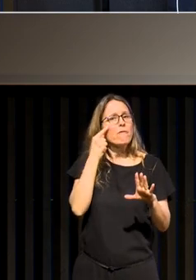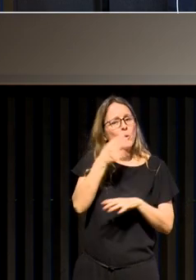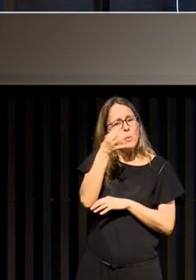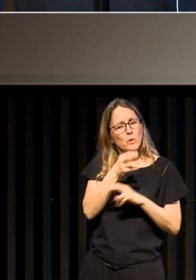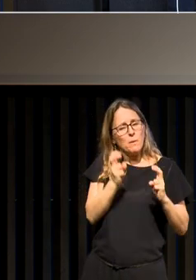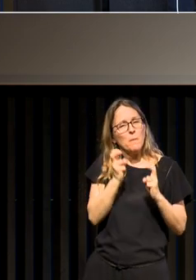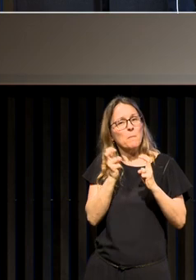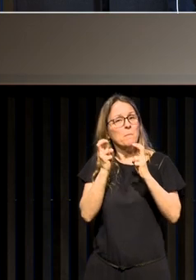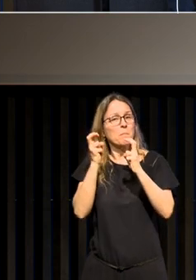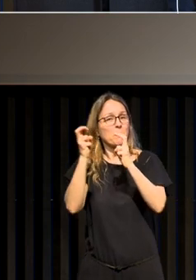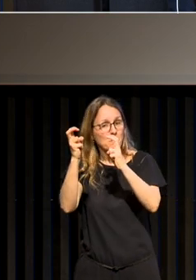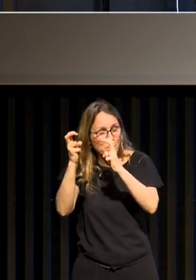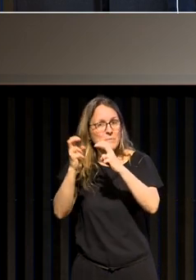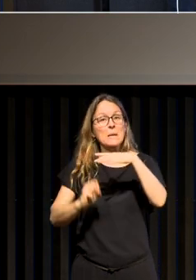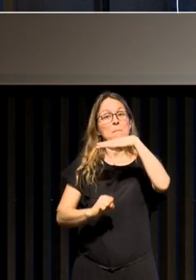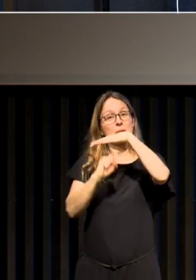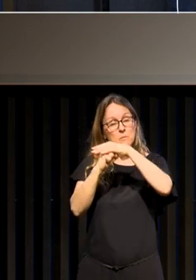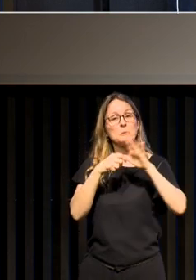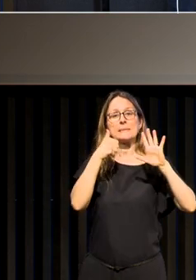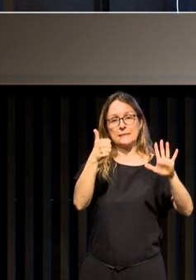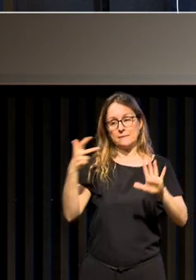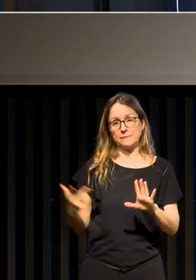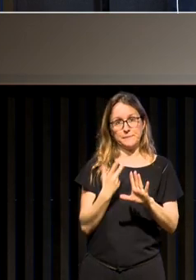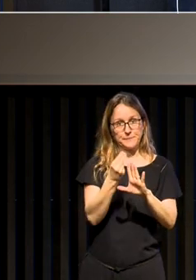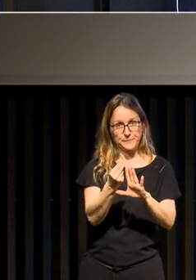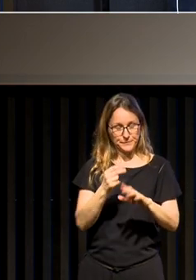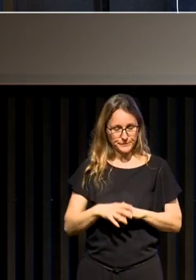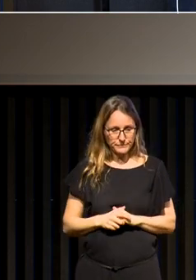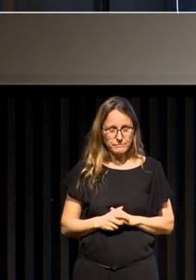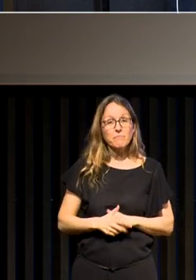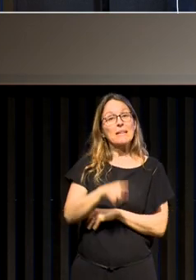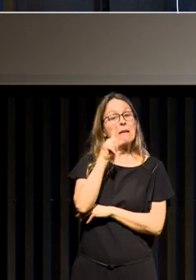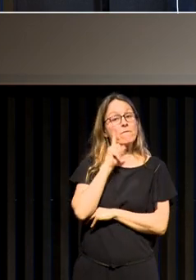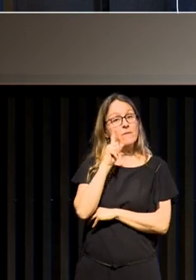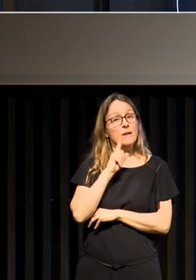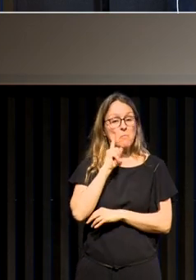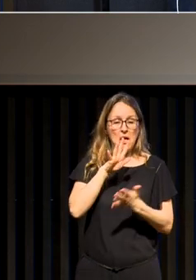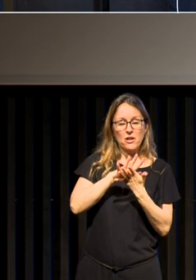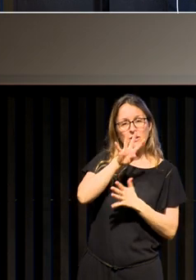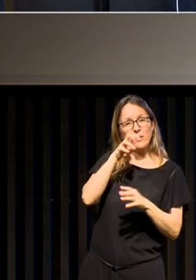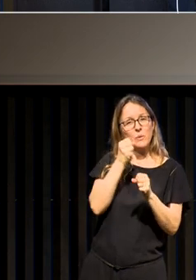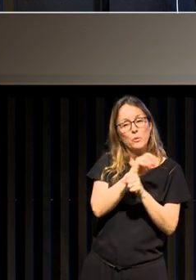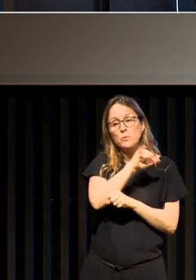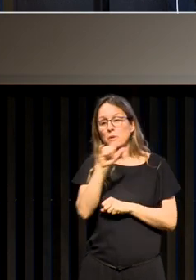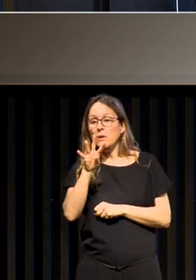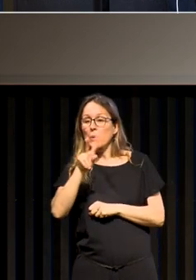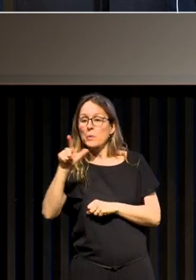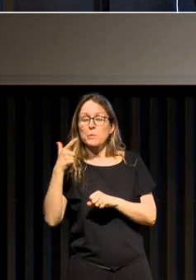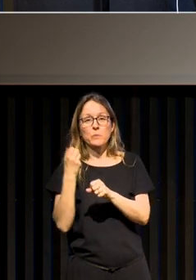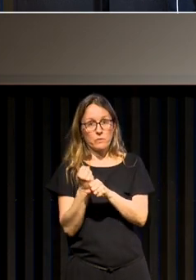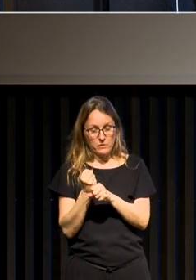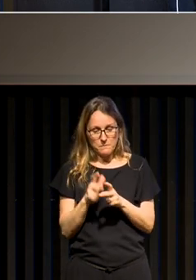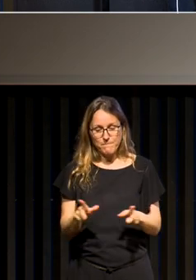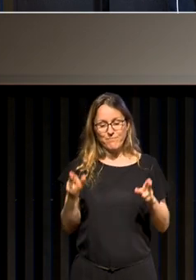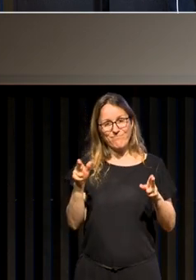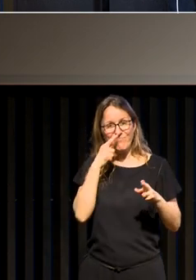pour obtenir un plateau à 6 inséminations. Pour une femme entre 40 et 42 ans, le